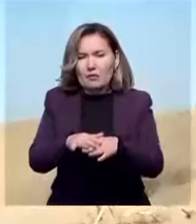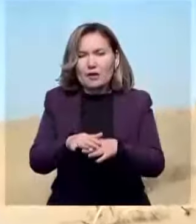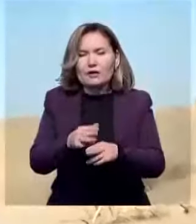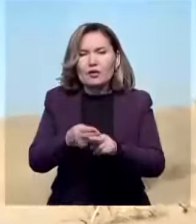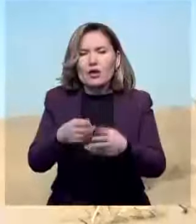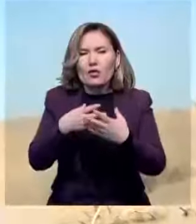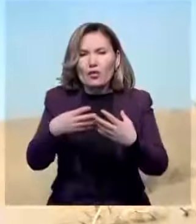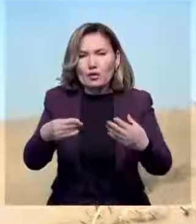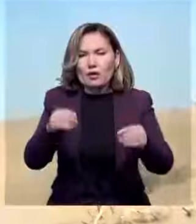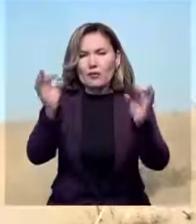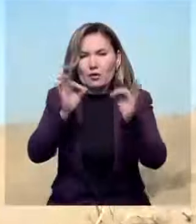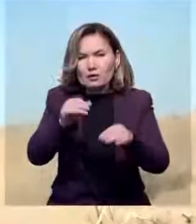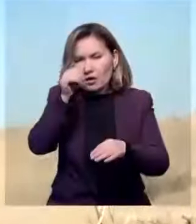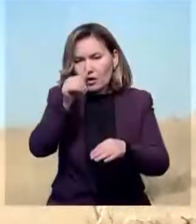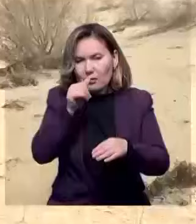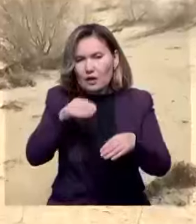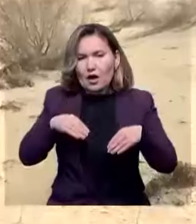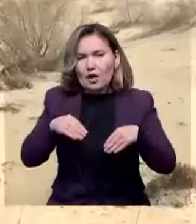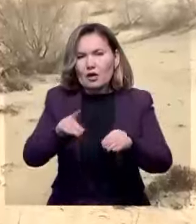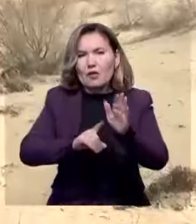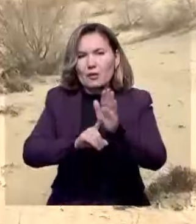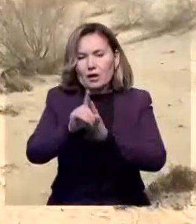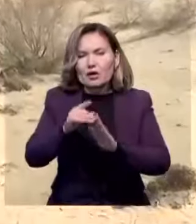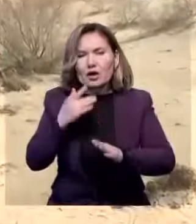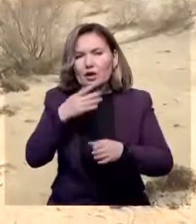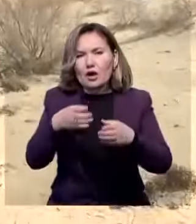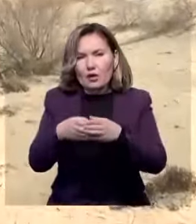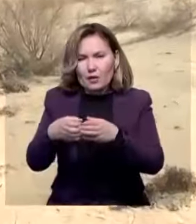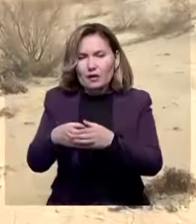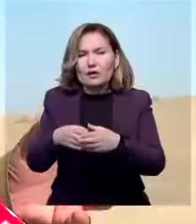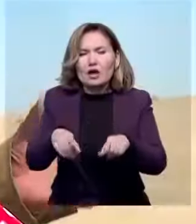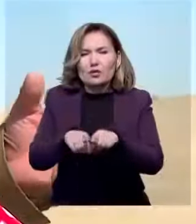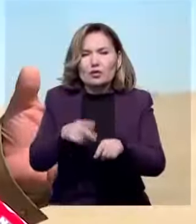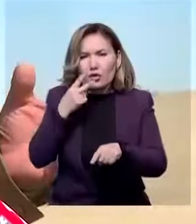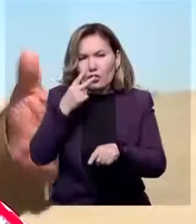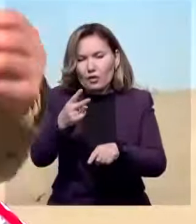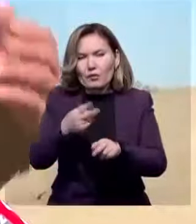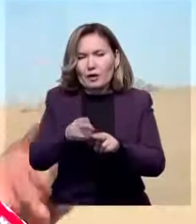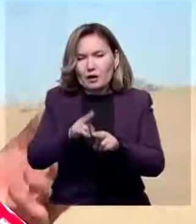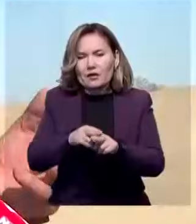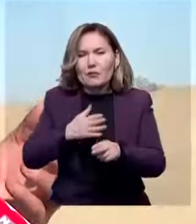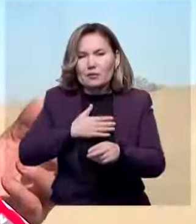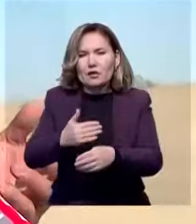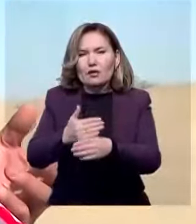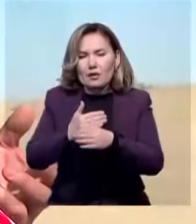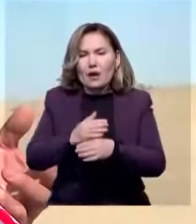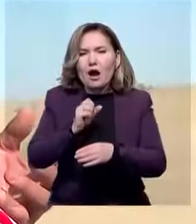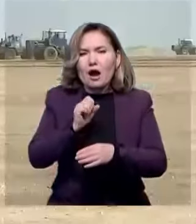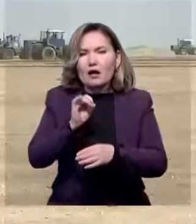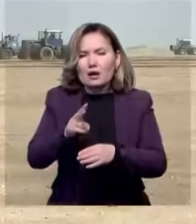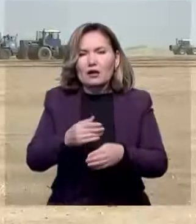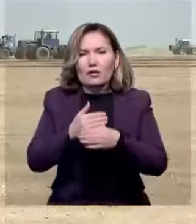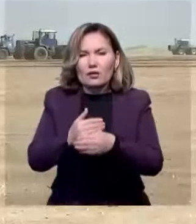көктемгі егісті өткізіп атыр. Басқа да ұлттық компаниялар бар, соларда көріп, енді бетін бұрса деген осы аралдың